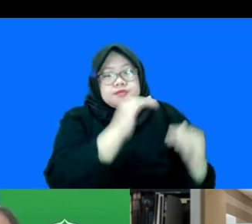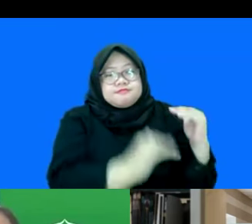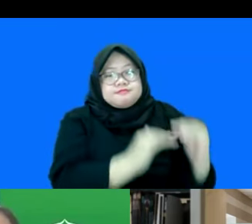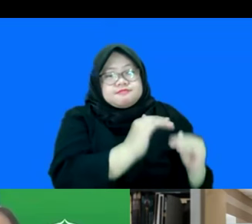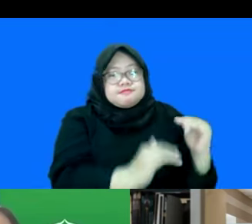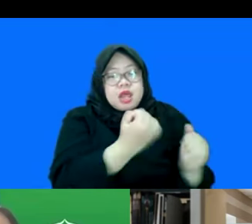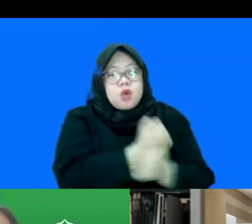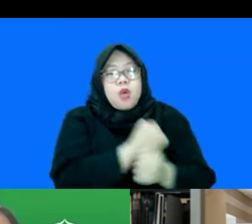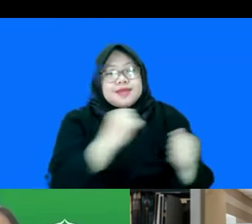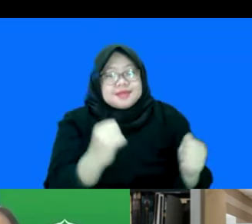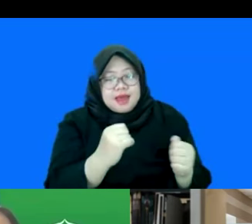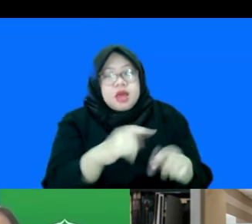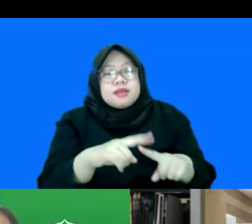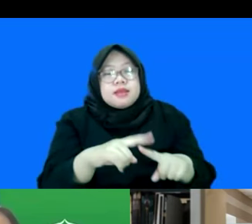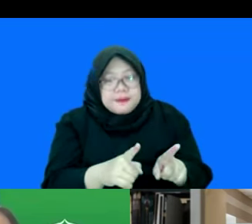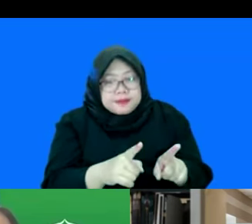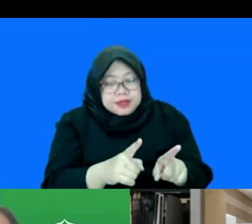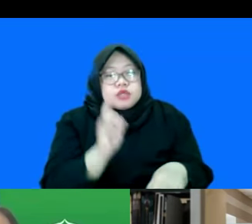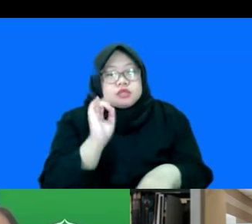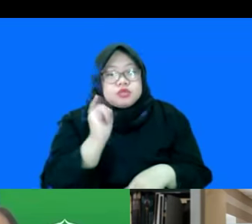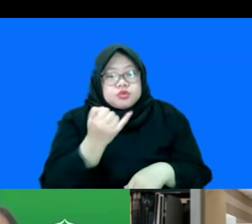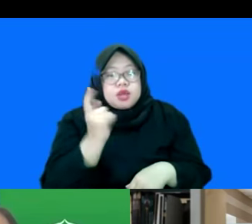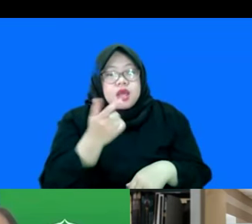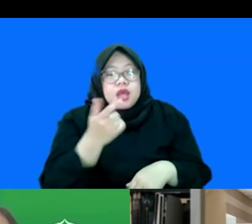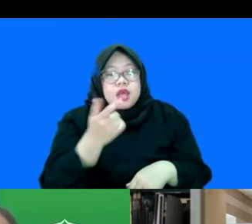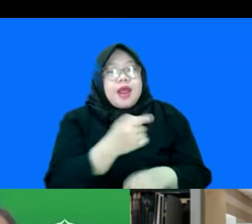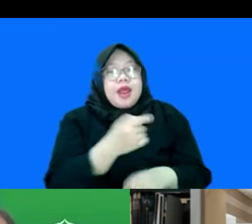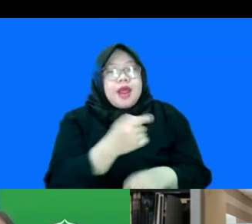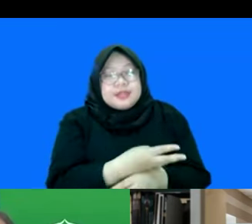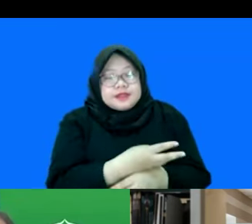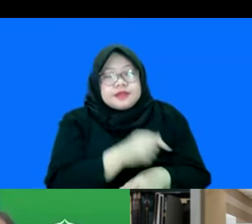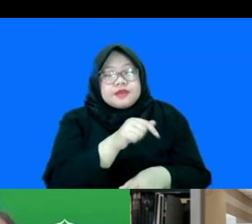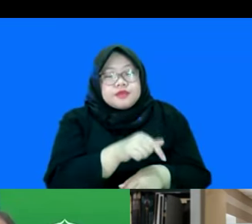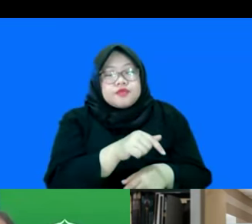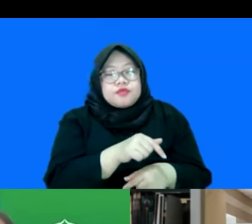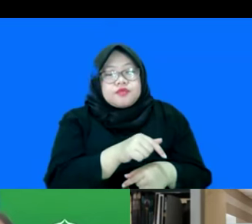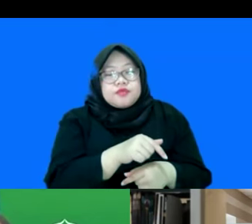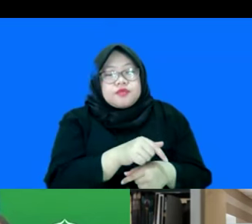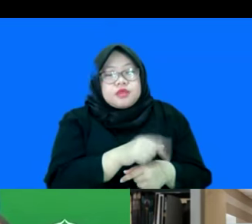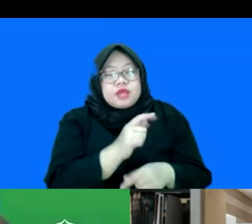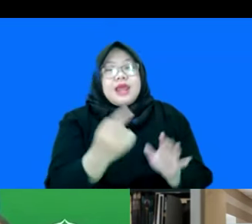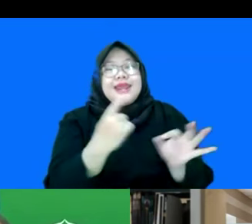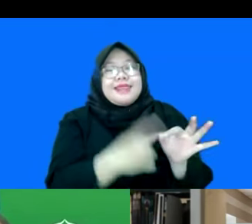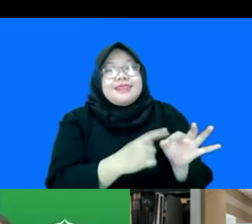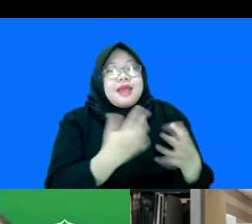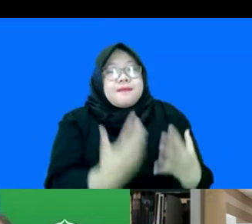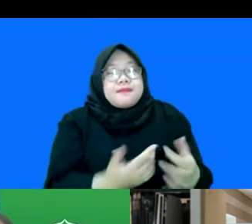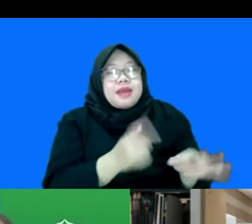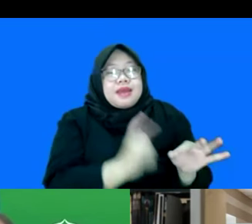kewenangan, juga inefisiensi, tapi pada pokoknya ini justru akan